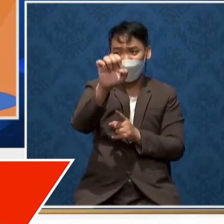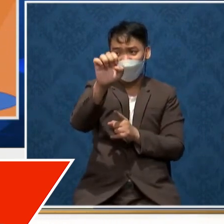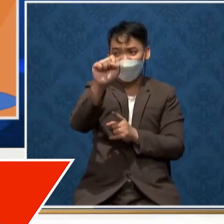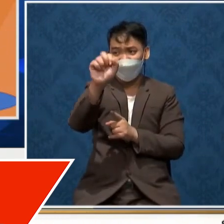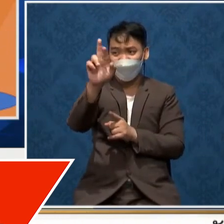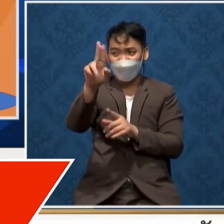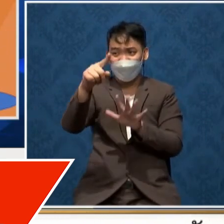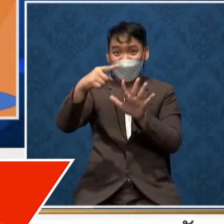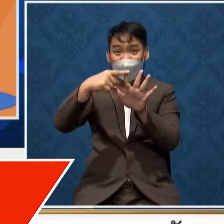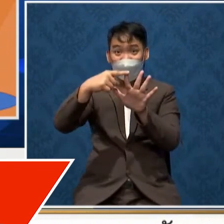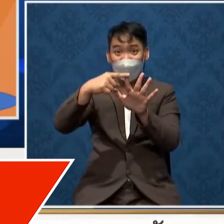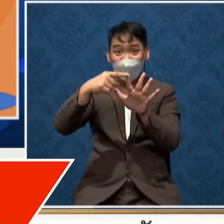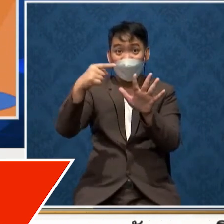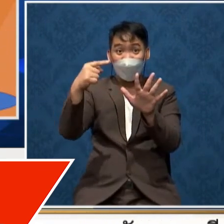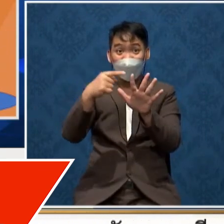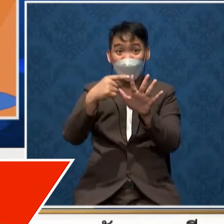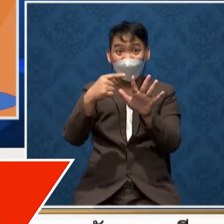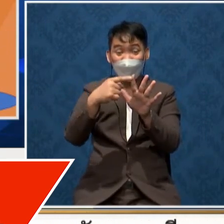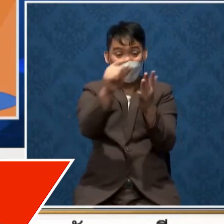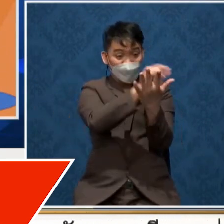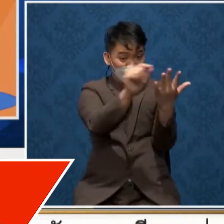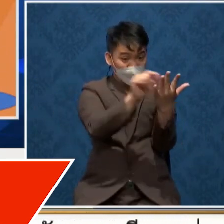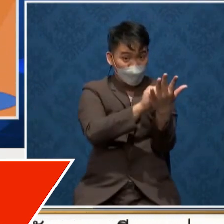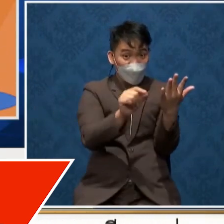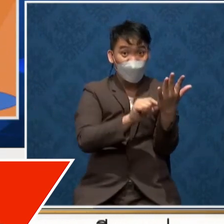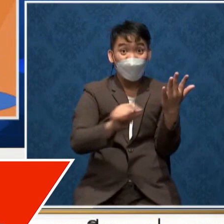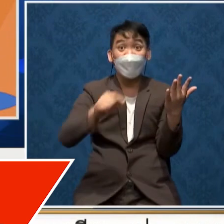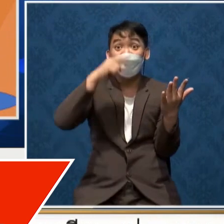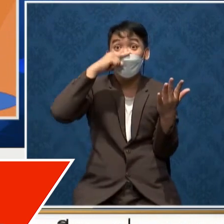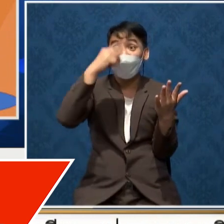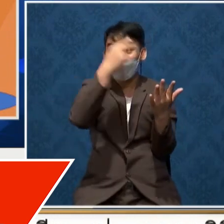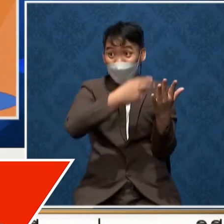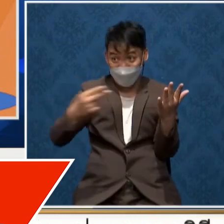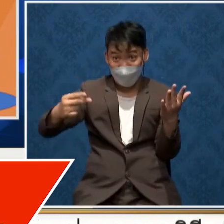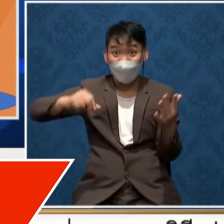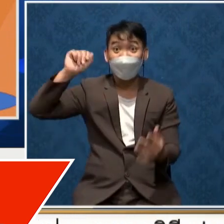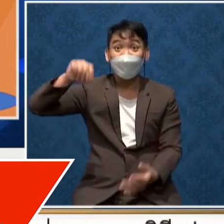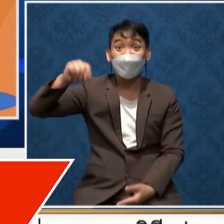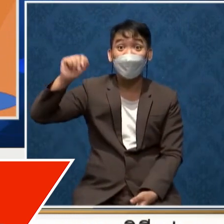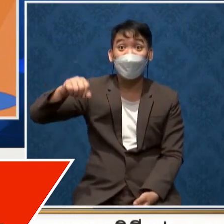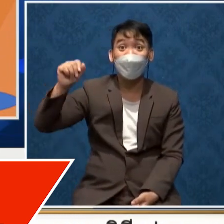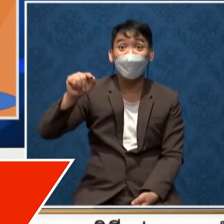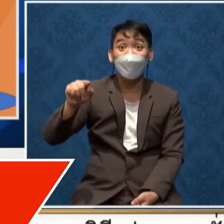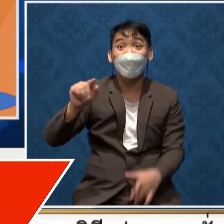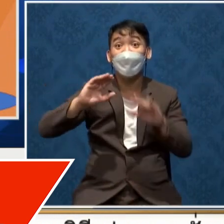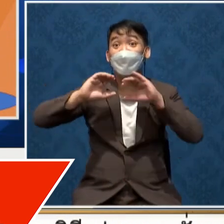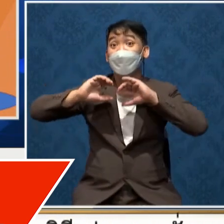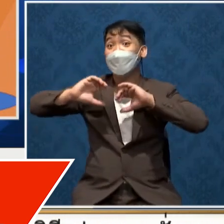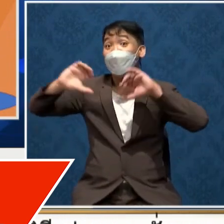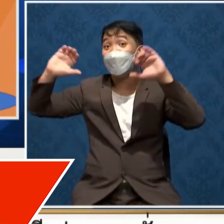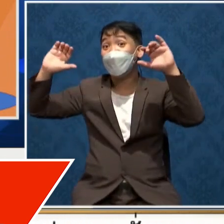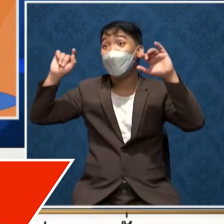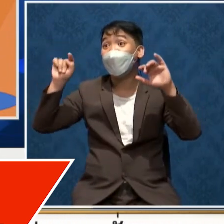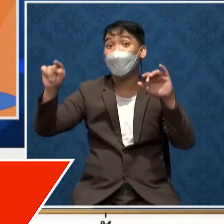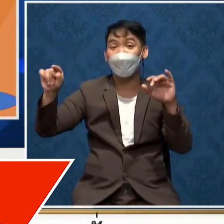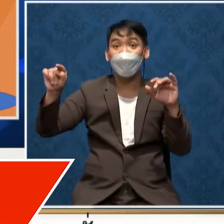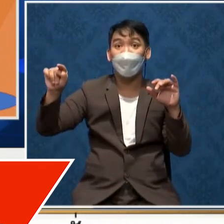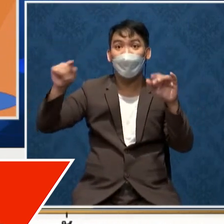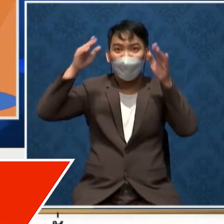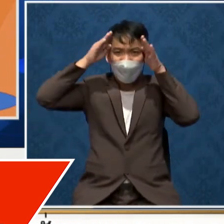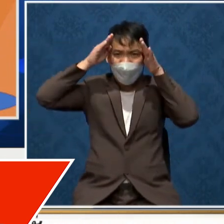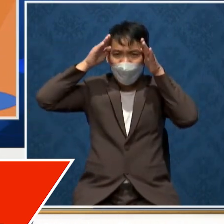มนูญเขียนเป็นตัวหนังสืออย่างนั้นใช่หรือไม่รัฐบาลไม่ได้ใจจดใจ